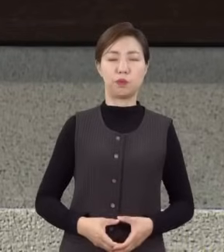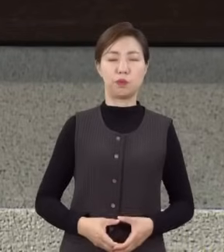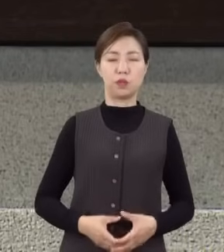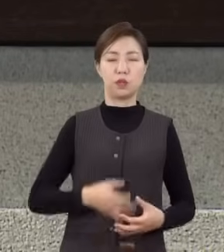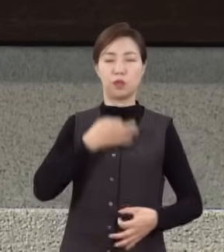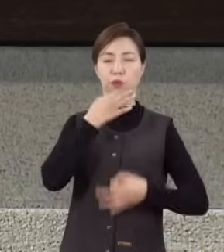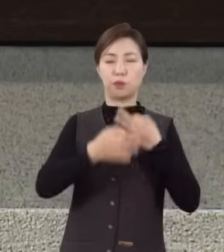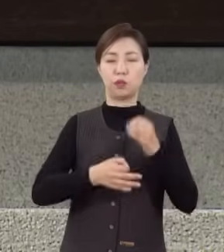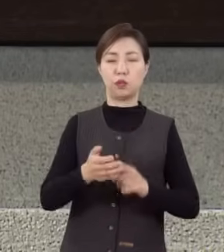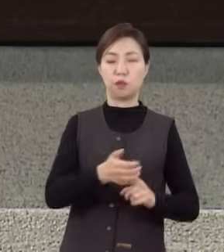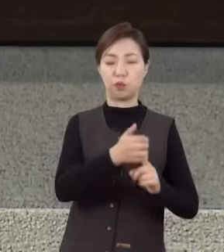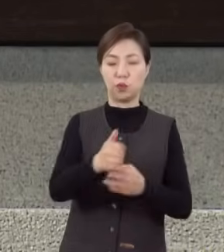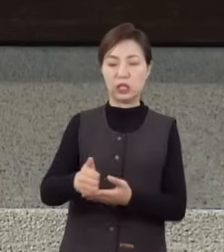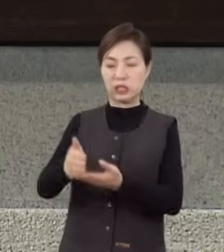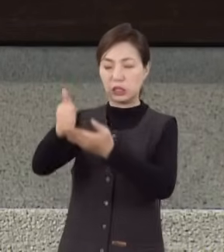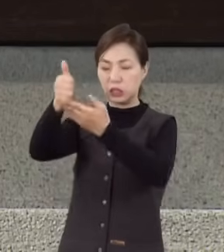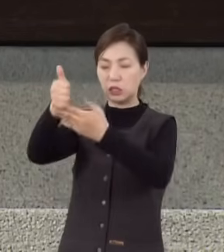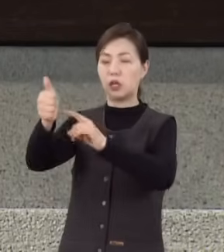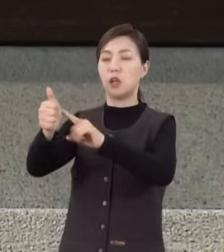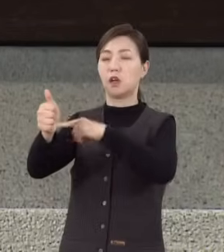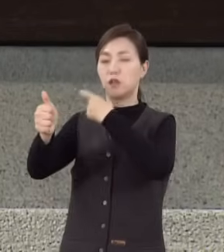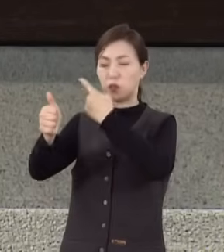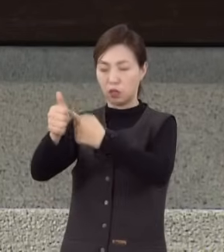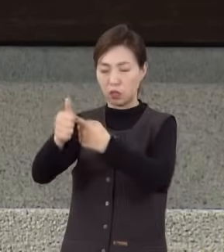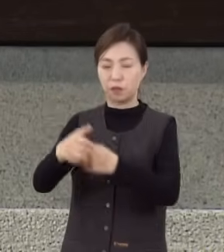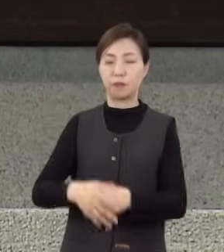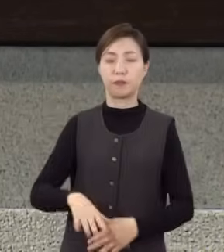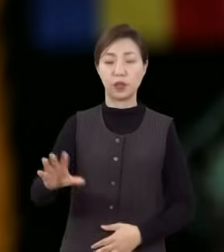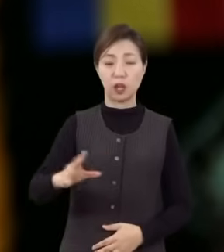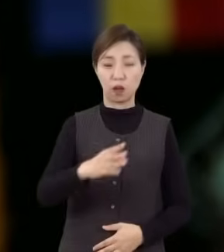귀의합니다. 거룩한 승가에 귀의합니다.